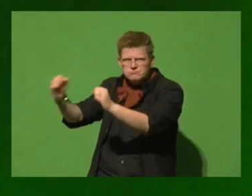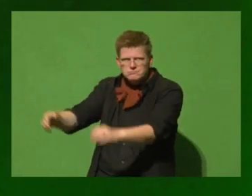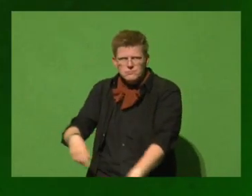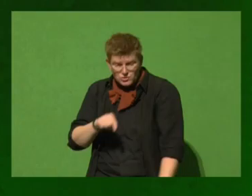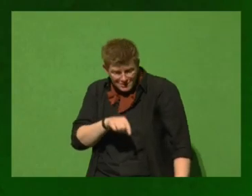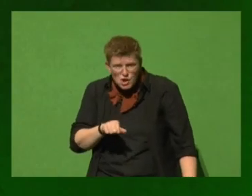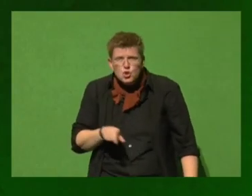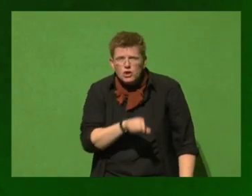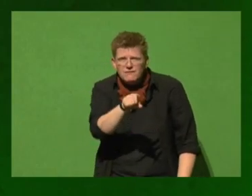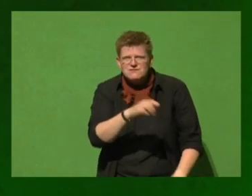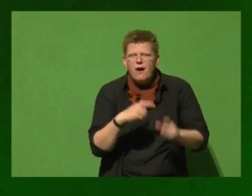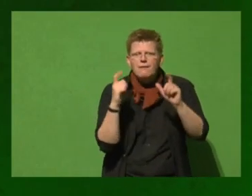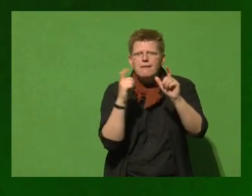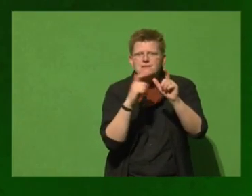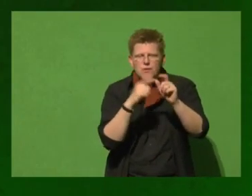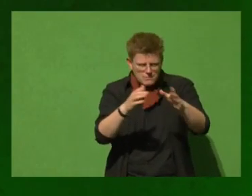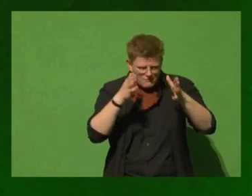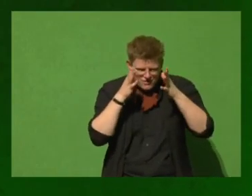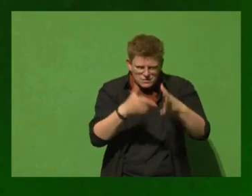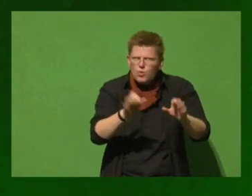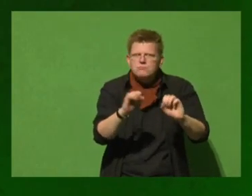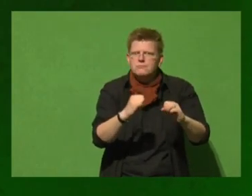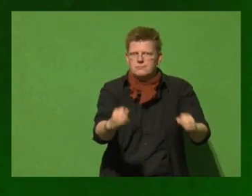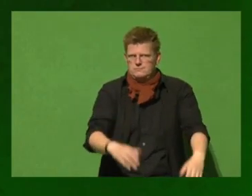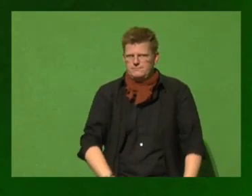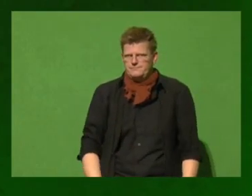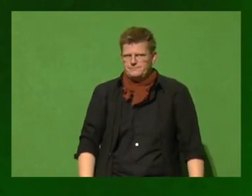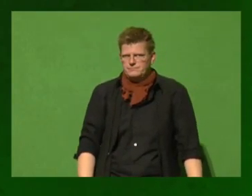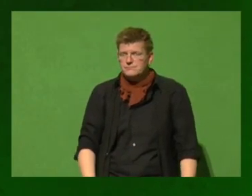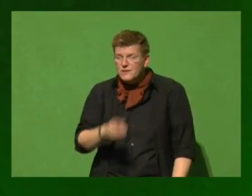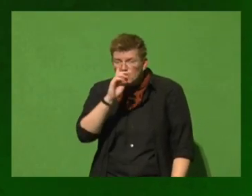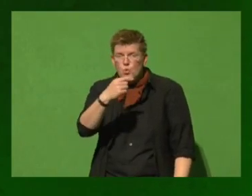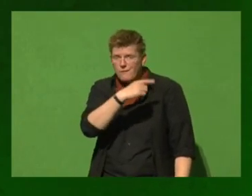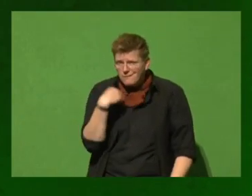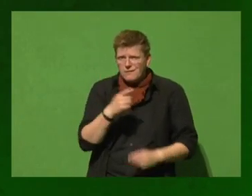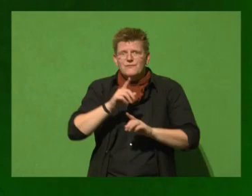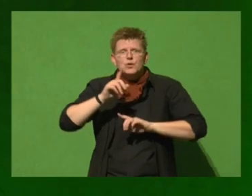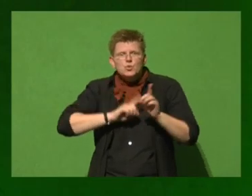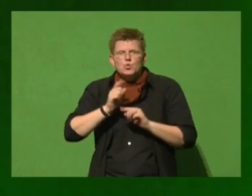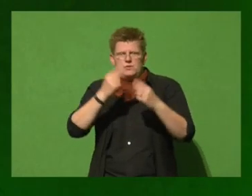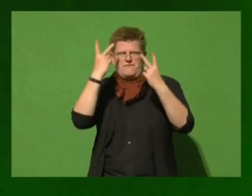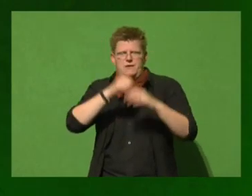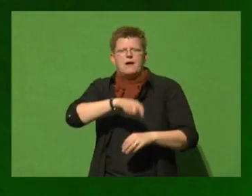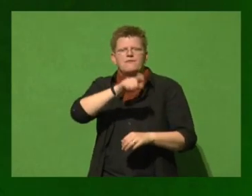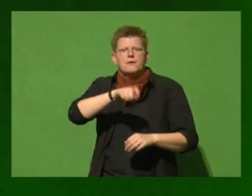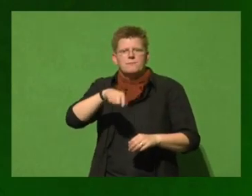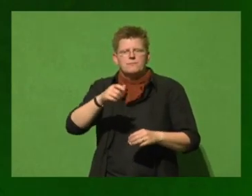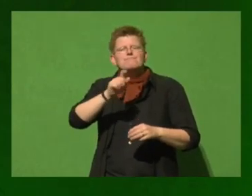Nordrhein-Westfalen. Denn hier und dort kommt es auf uns Grüne an, wenn es darum geht, für Stärkung der Bürgerrechte und für Aufklärung